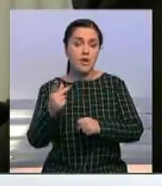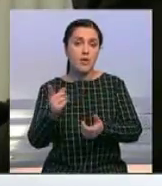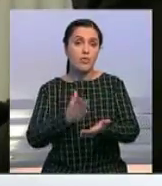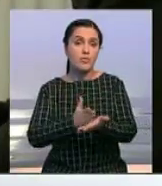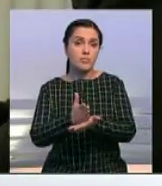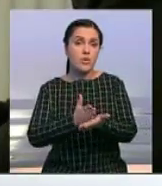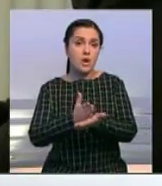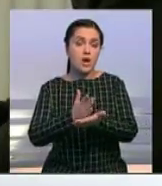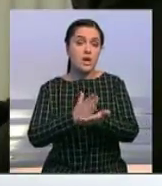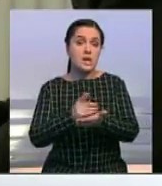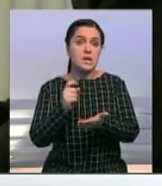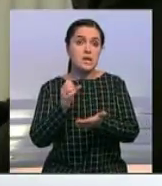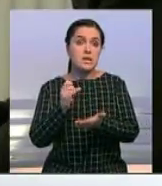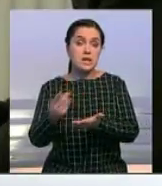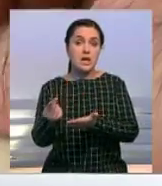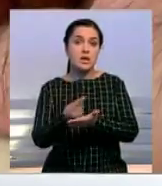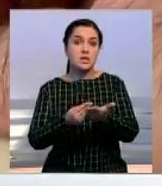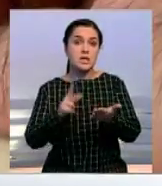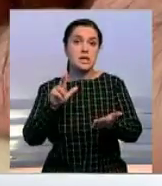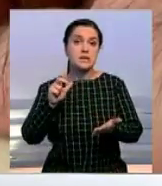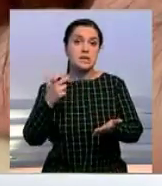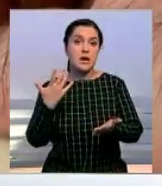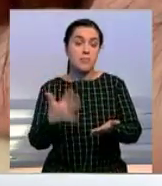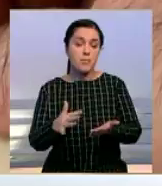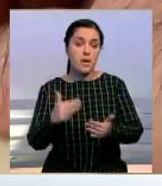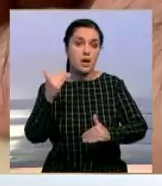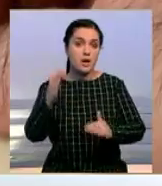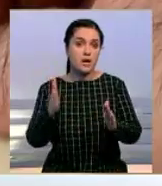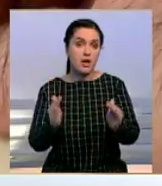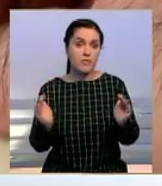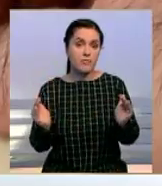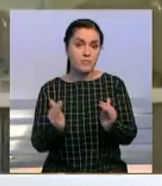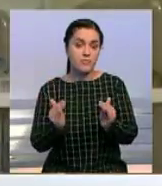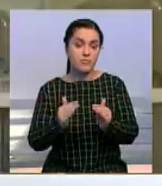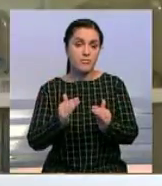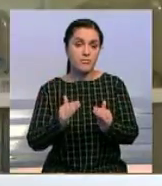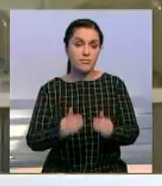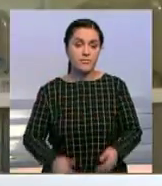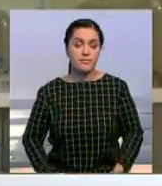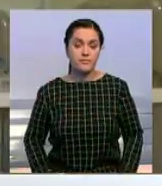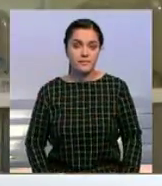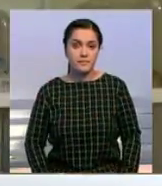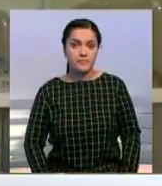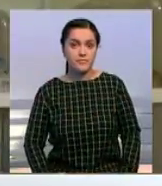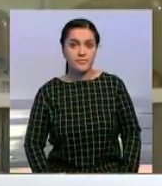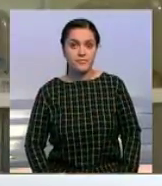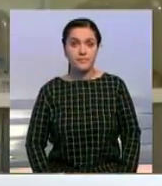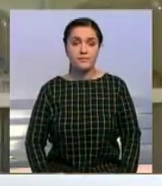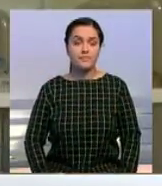творческой деятельности он нарисовал уже 350 миниатюрных картин.